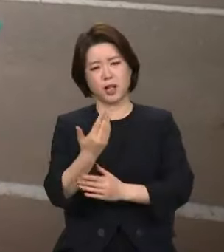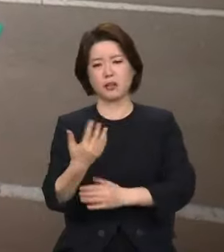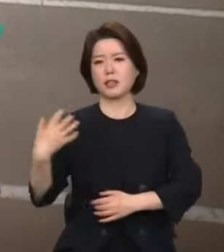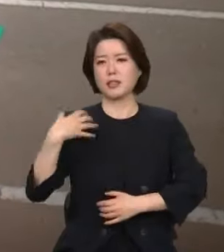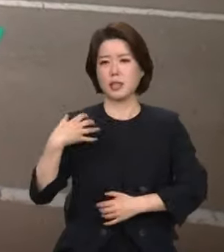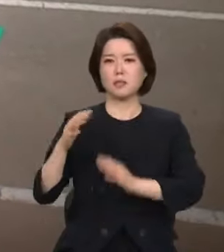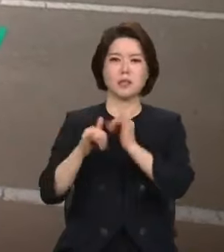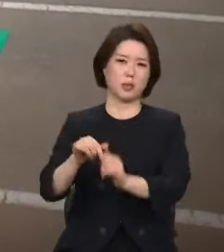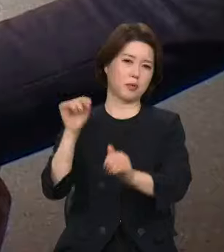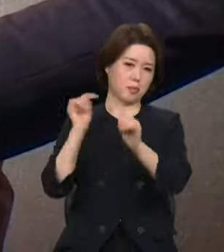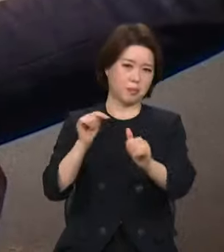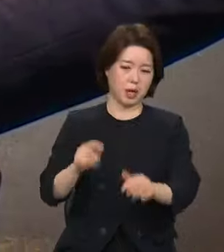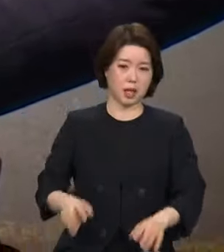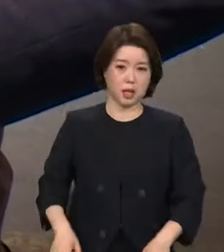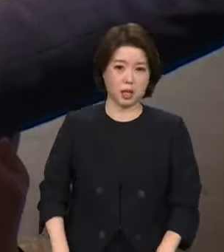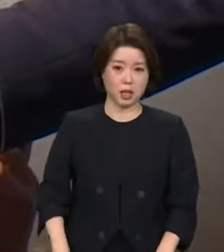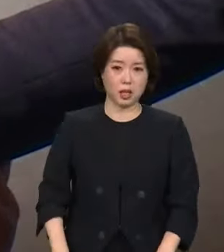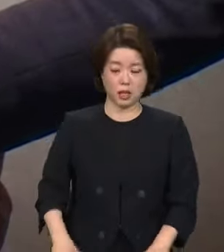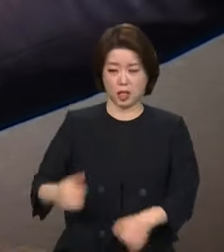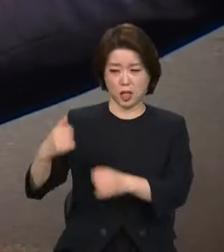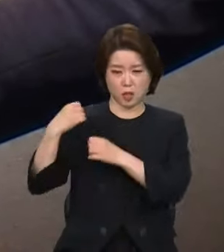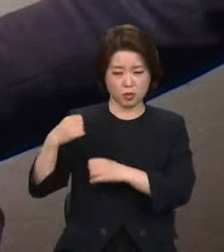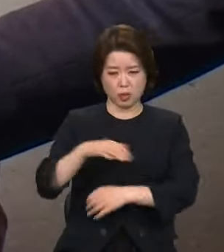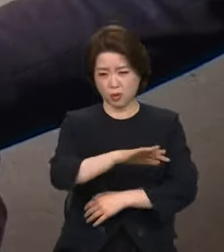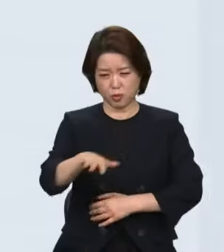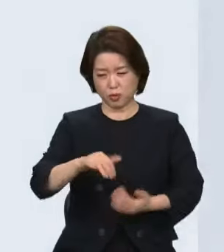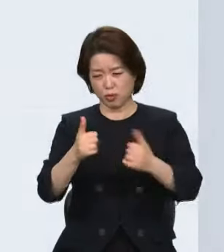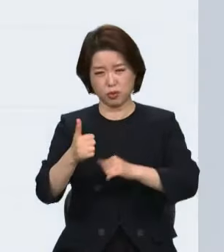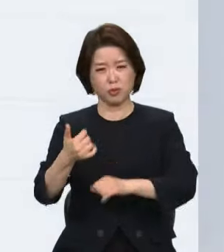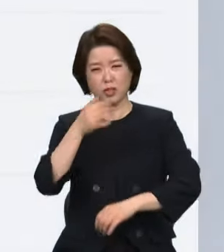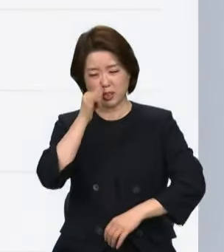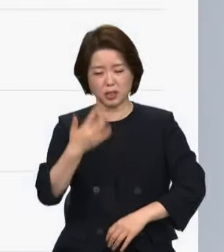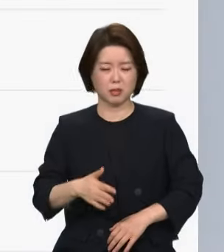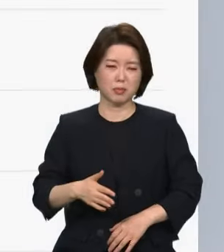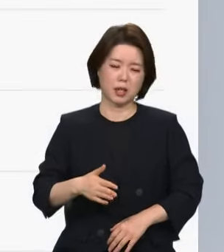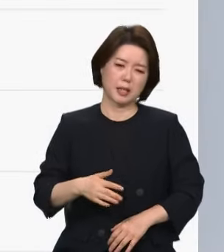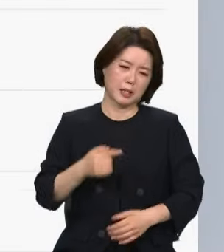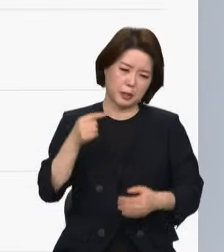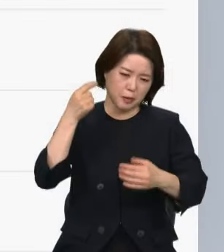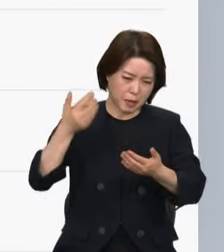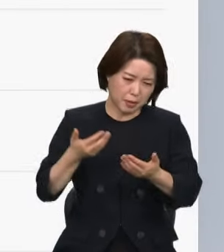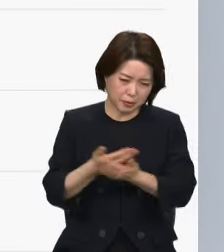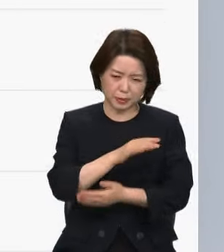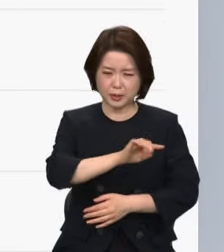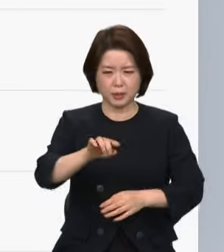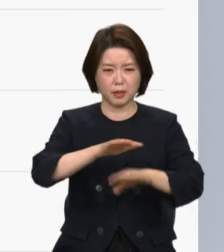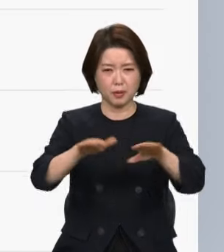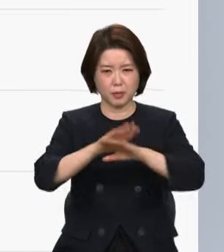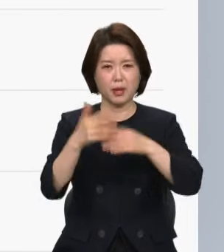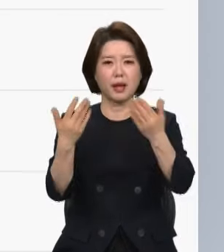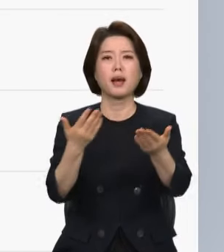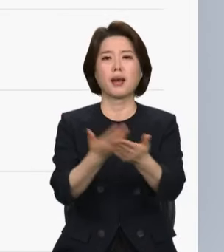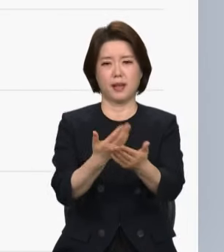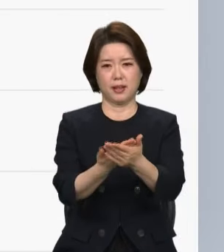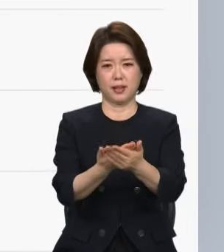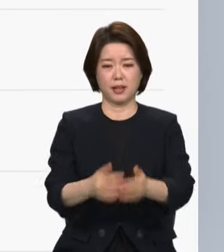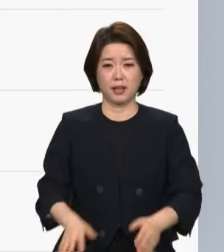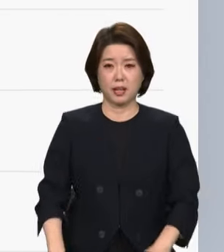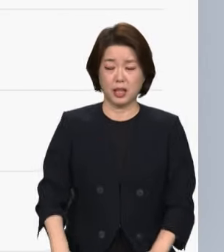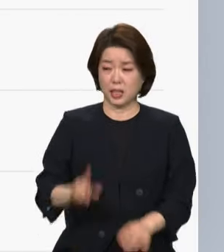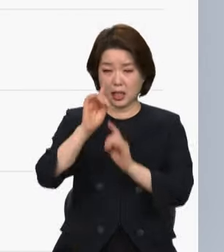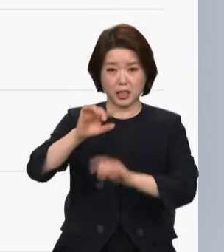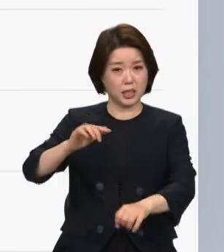군의 특수성을 고려해 부하들의 선처를 바란다면서도 이중령의 의혹 또는 과실로 작전 지침을 오해해 부하들이